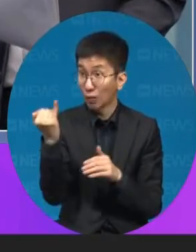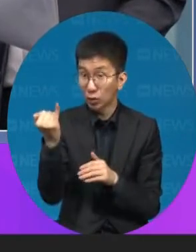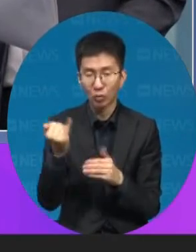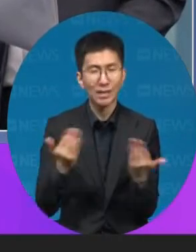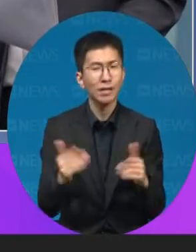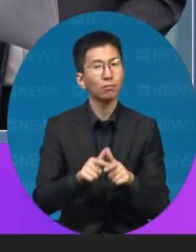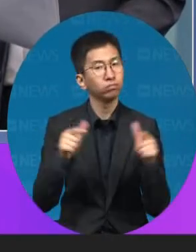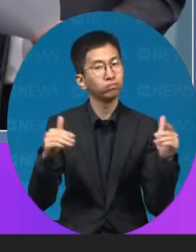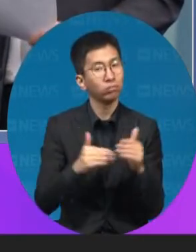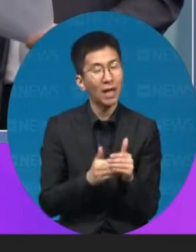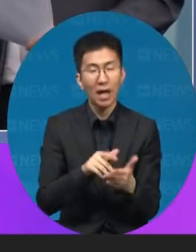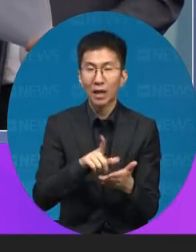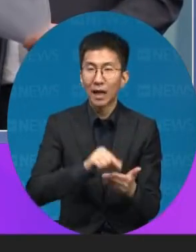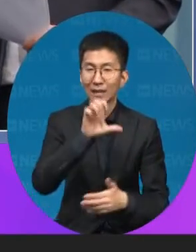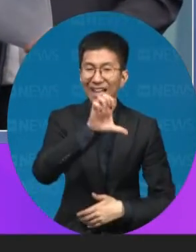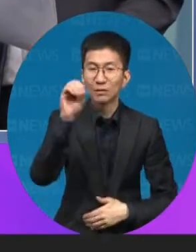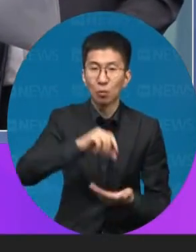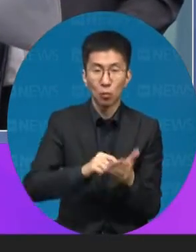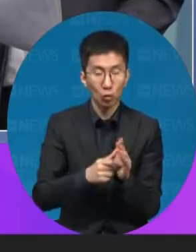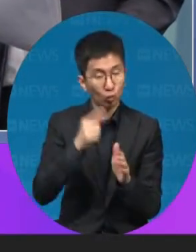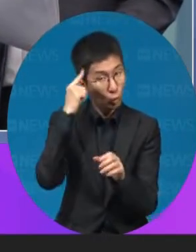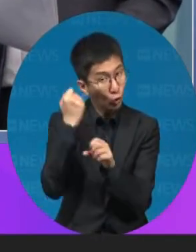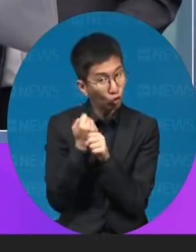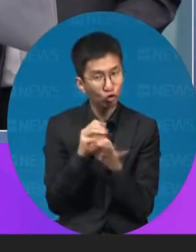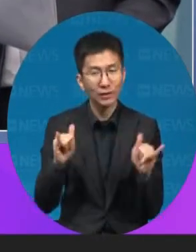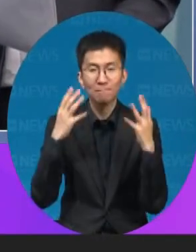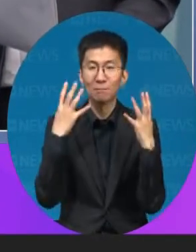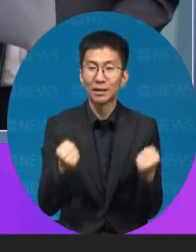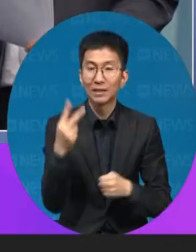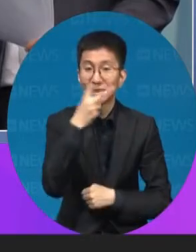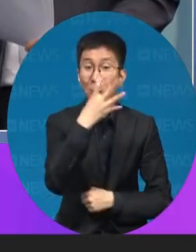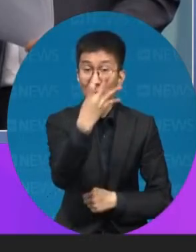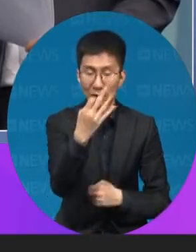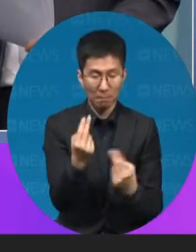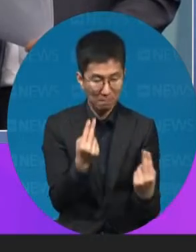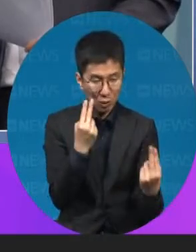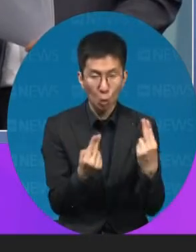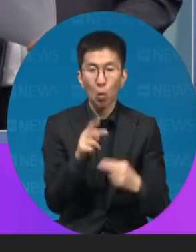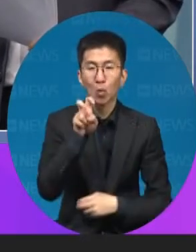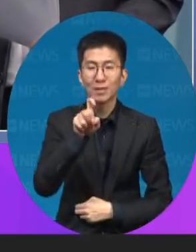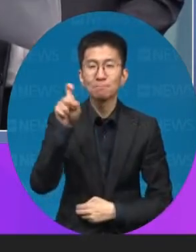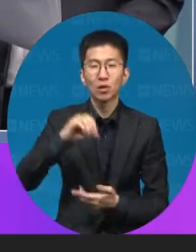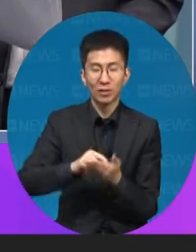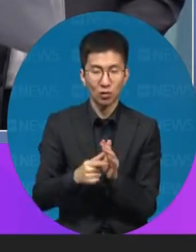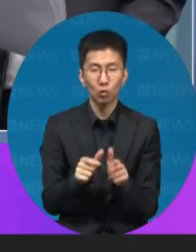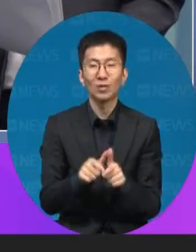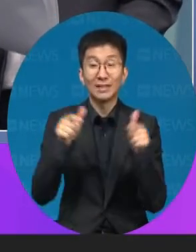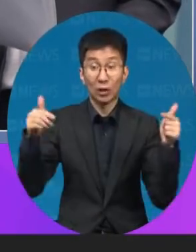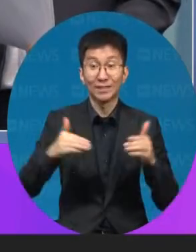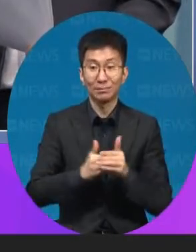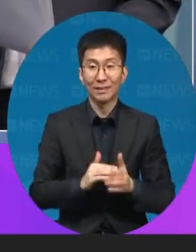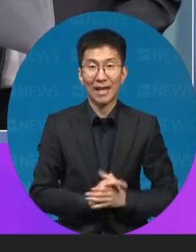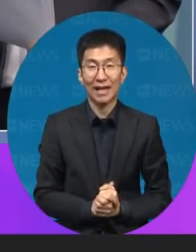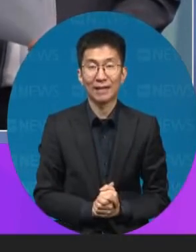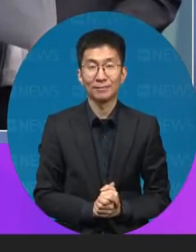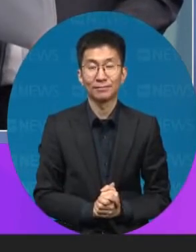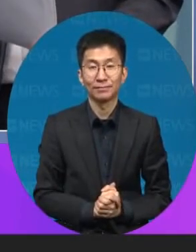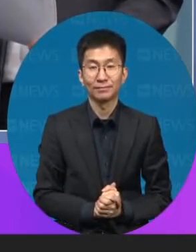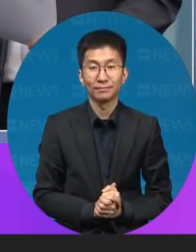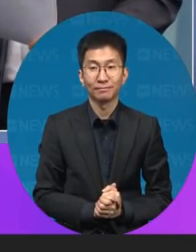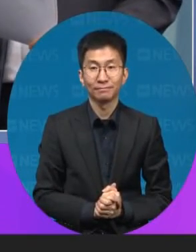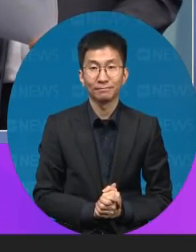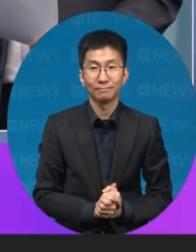전체 언급해 너 레 45% 가 여성 이었는데 지난 2014년 33% 이비의 10% 포인트 넘게 증가했습니다